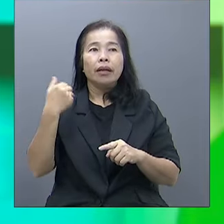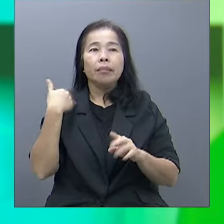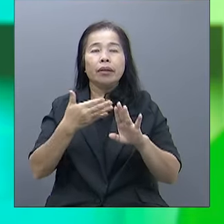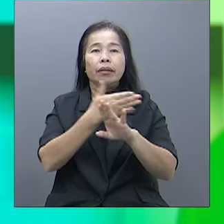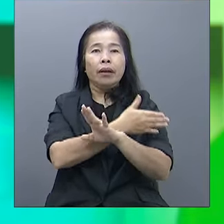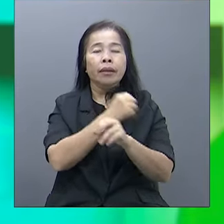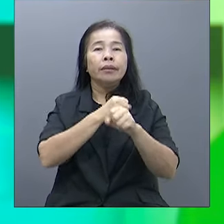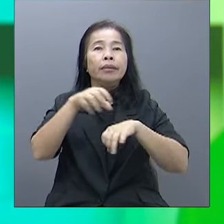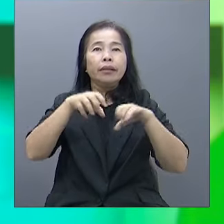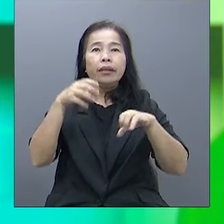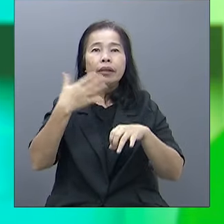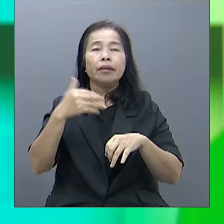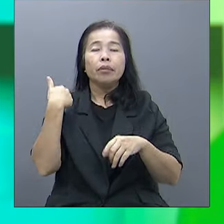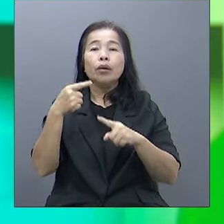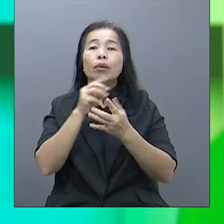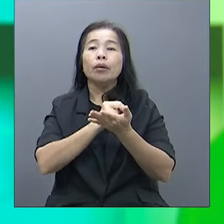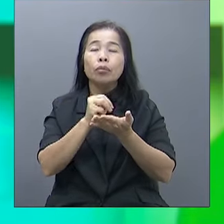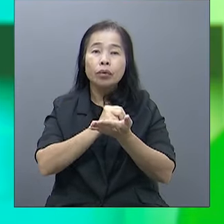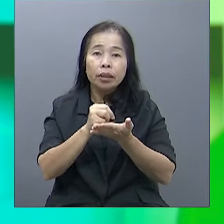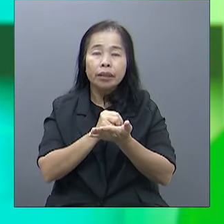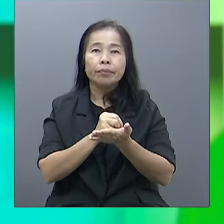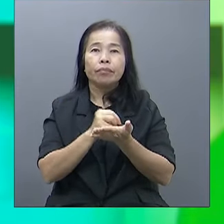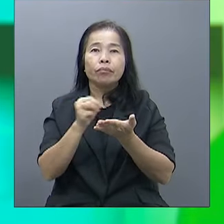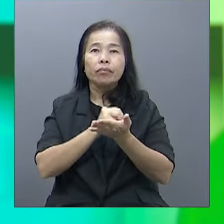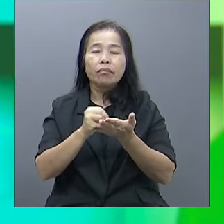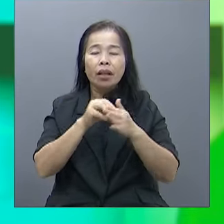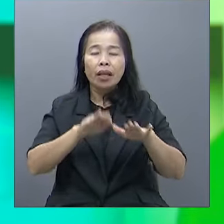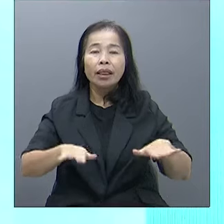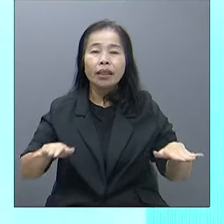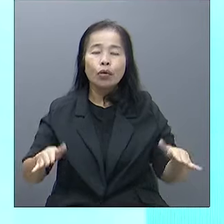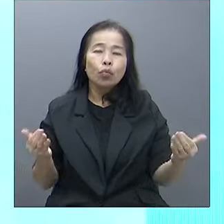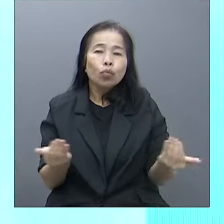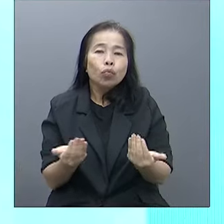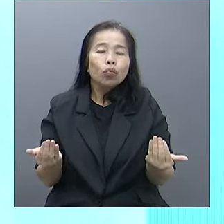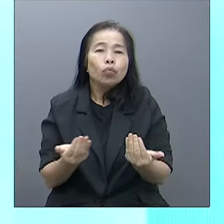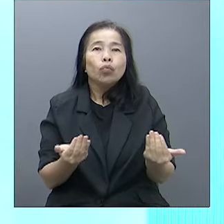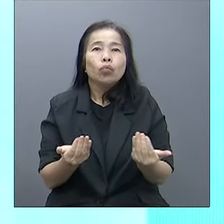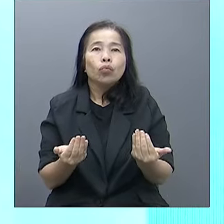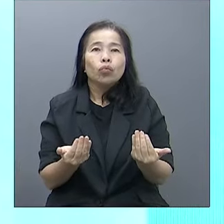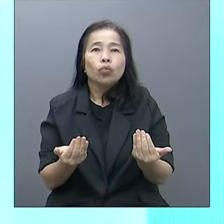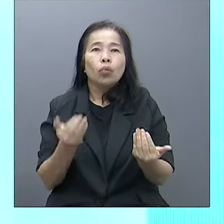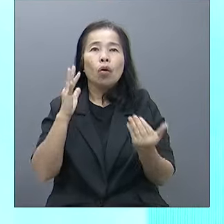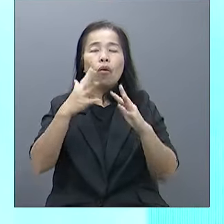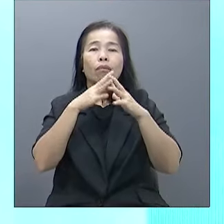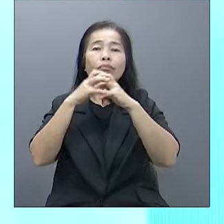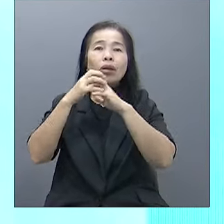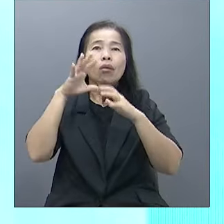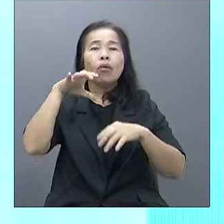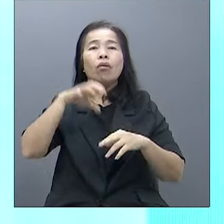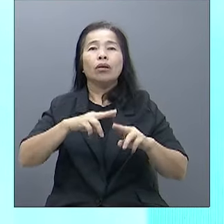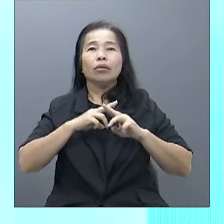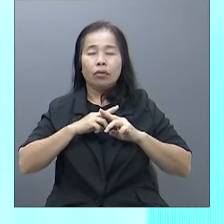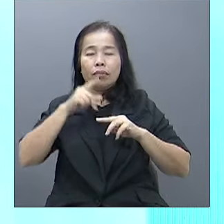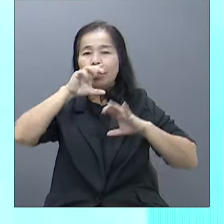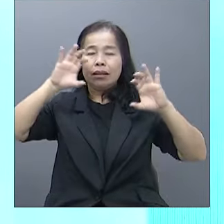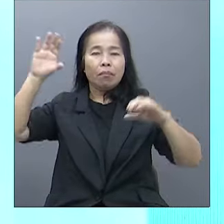าจารย์คะคืออย่างมูลนิธิที่มานี่เป็นมูลนิธิเด็กอ่อนในสลัม ของเอกชน ของเอกชนทั้งหมด ไม่ได้เงินจากรัฐใช่ไหมคะ